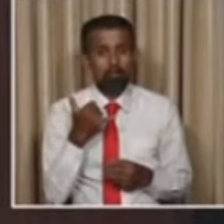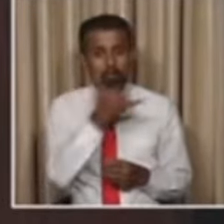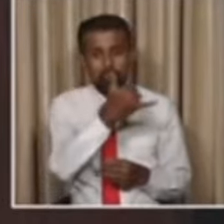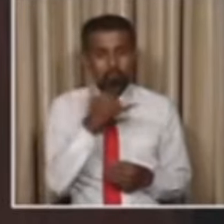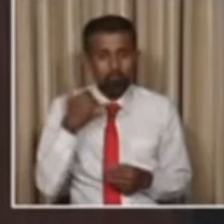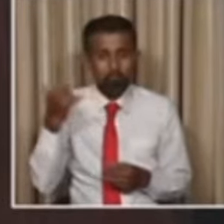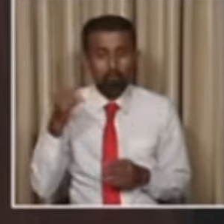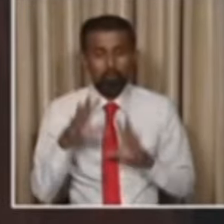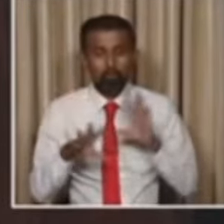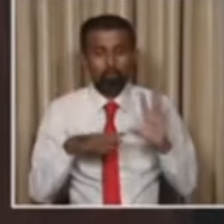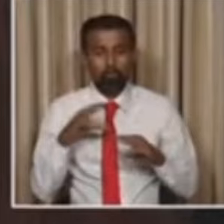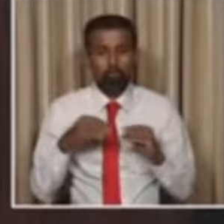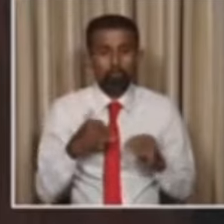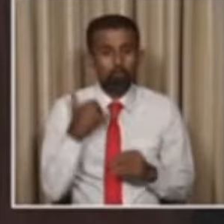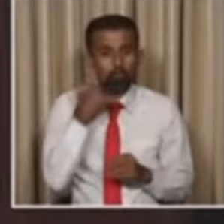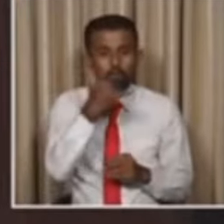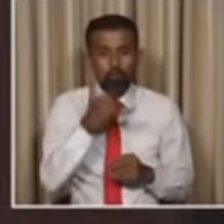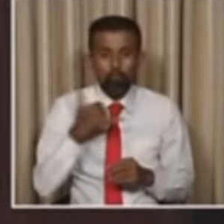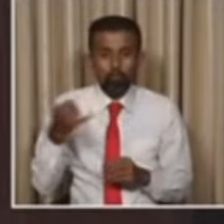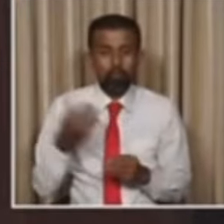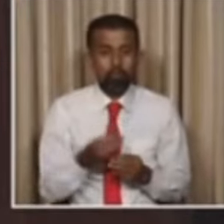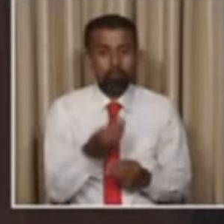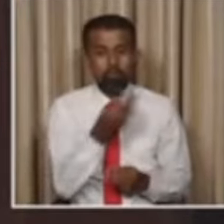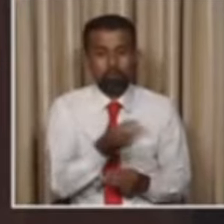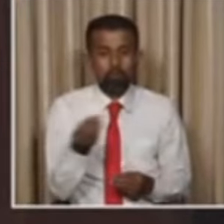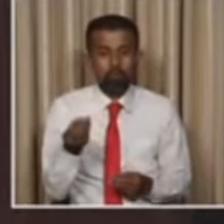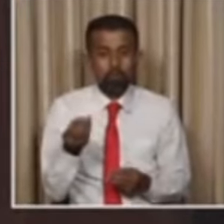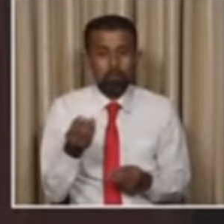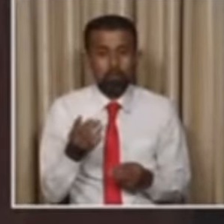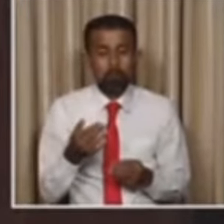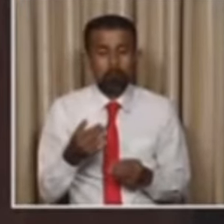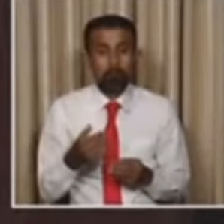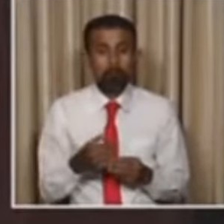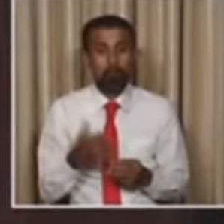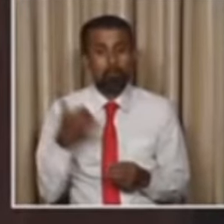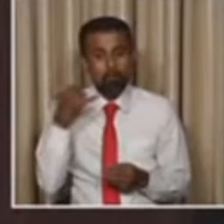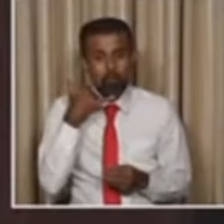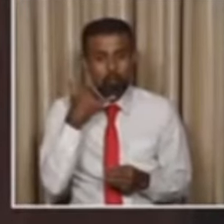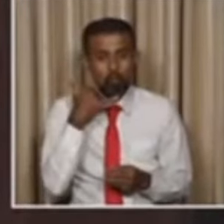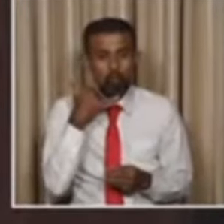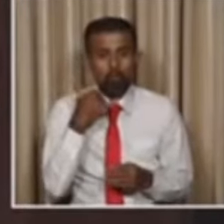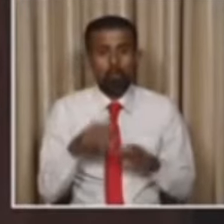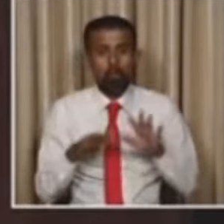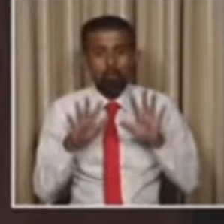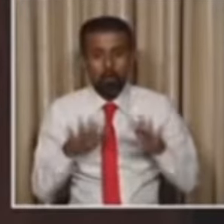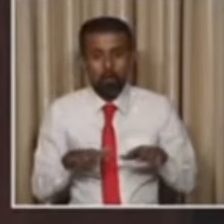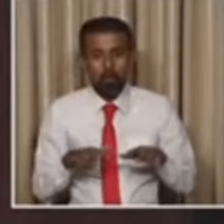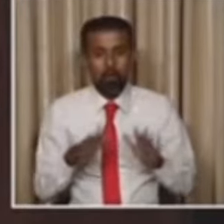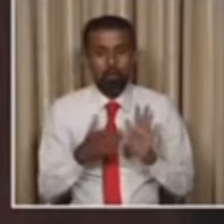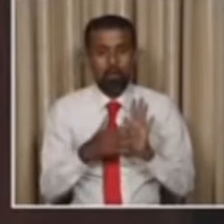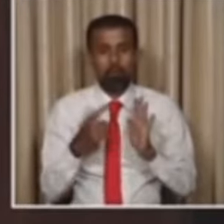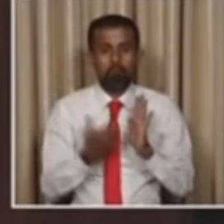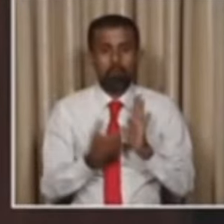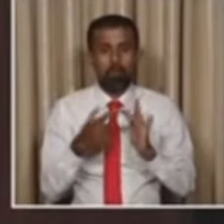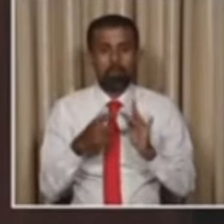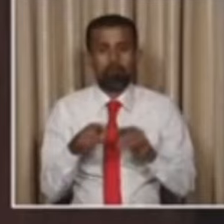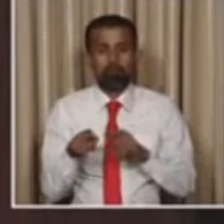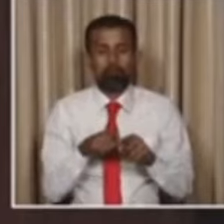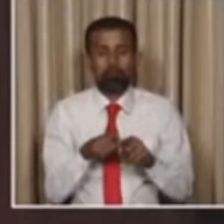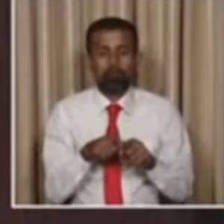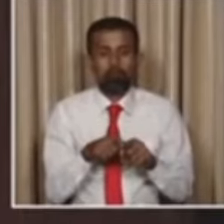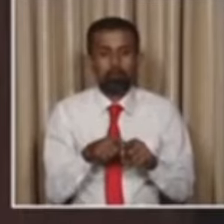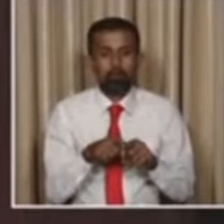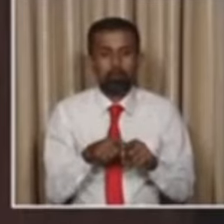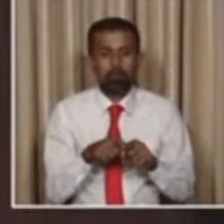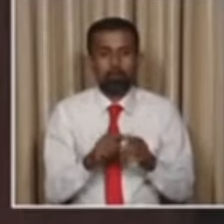තොරතුරු එහාට මෙහාට ගමන් කරවපු, නැත්නම් ලැබිච්ච මාර්ග ටික තිබිච්ච එතුමාගේ දුරකථනේ අවසානයේ අර MRI එකේ වගේ මේ